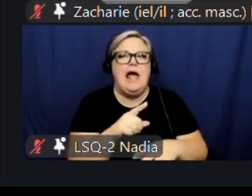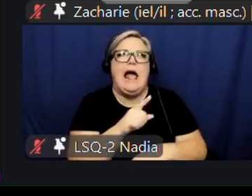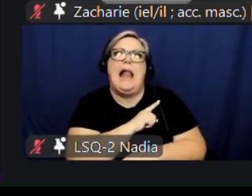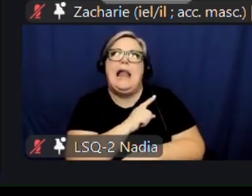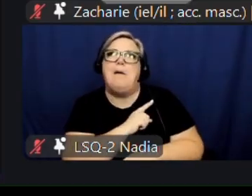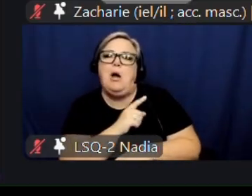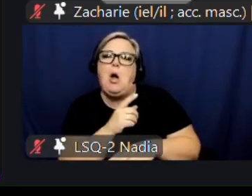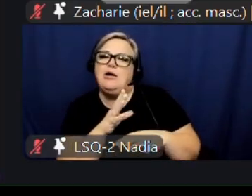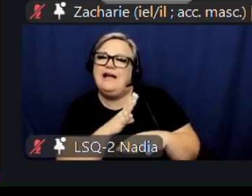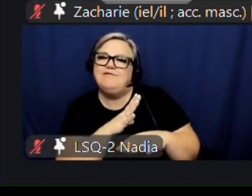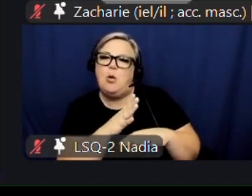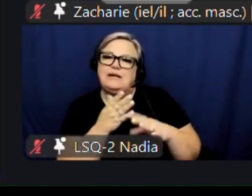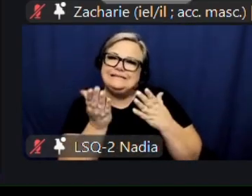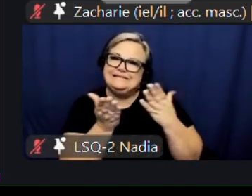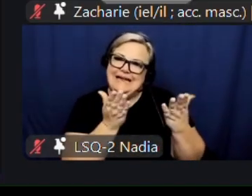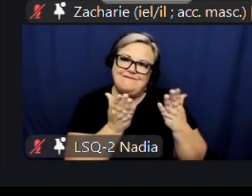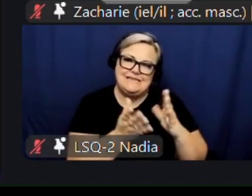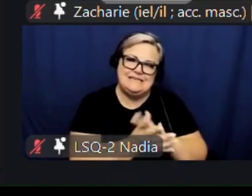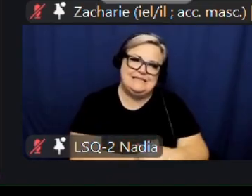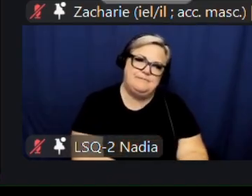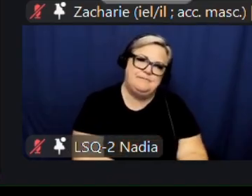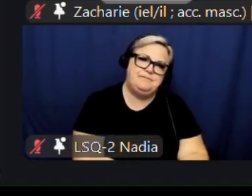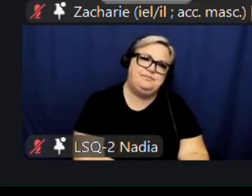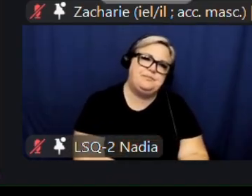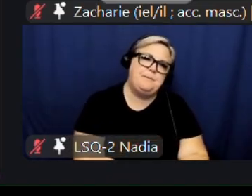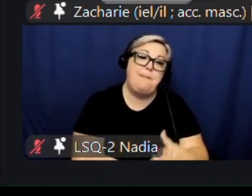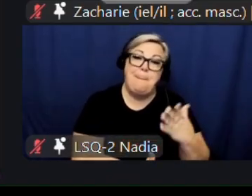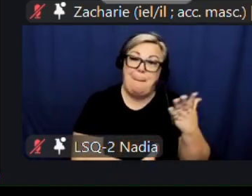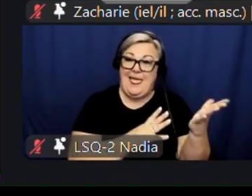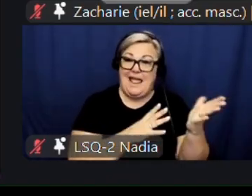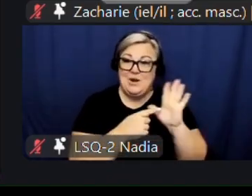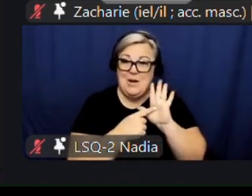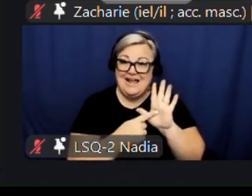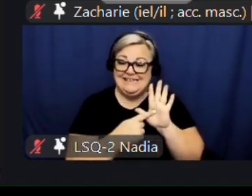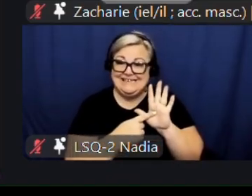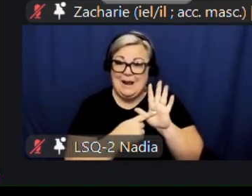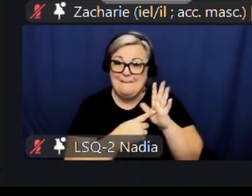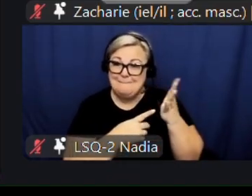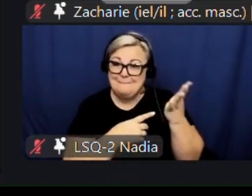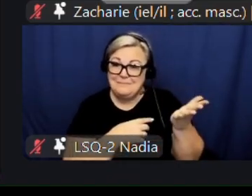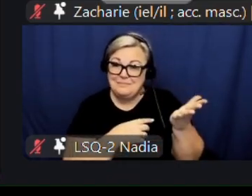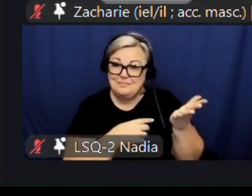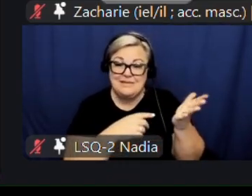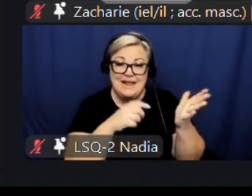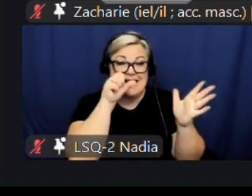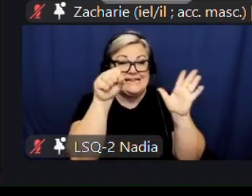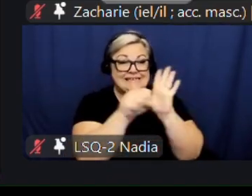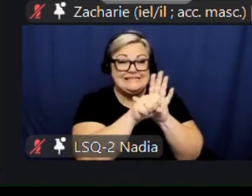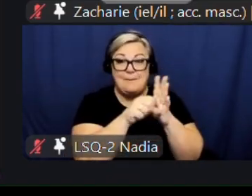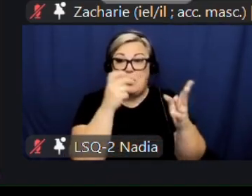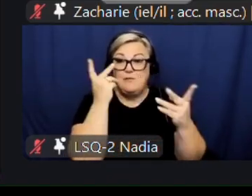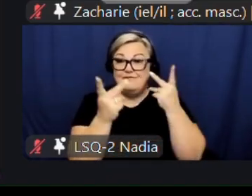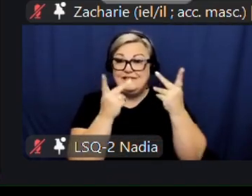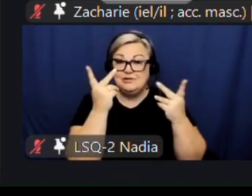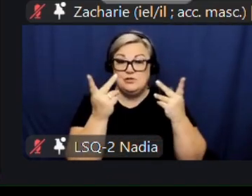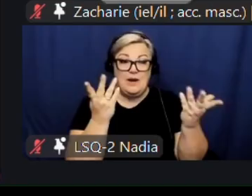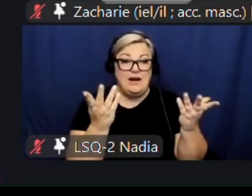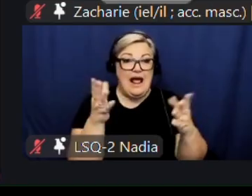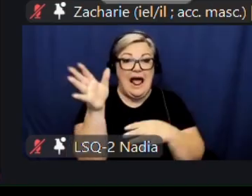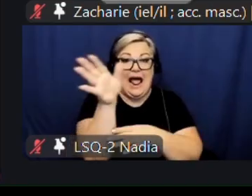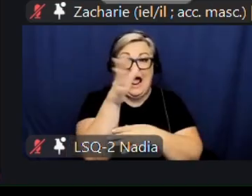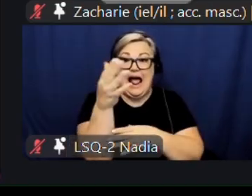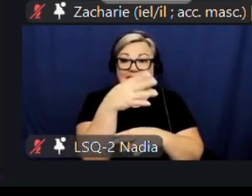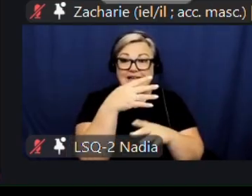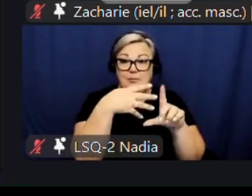peur d'accéder à des services. Euh, Voici quelques exemples de symboles visuels, comme le drapeau de